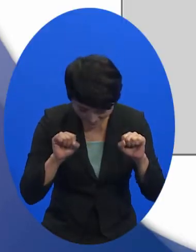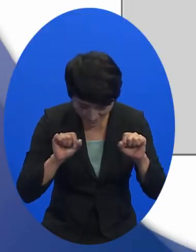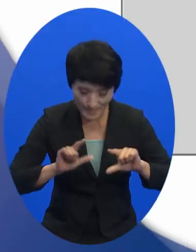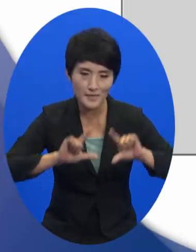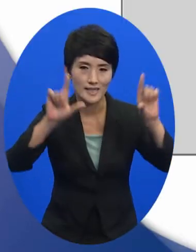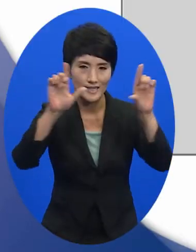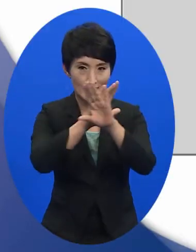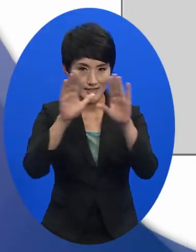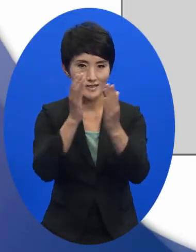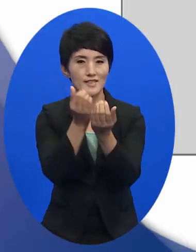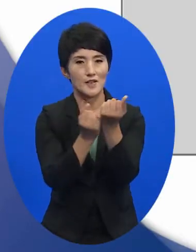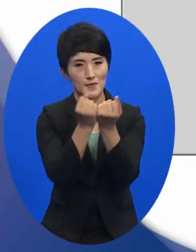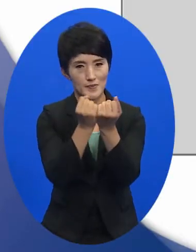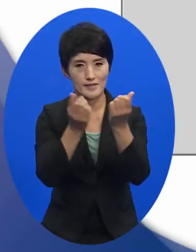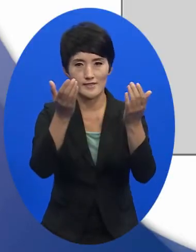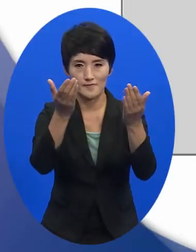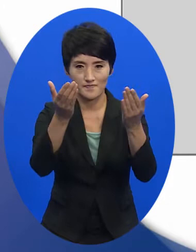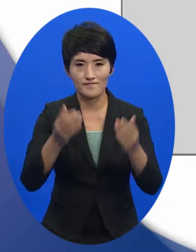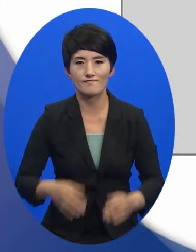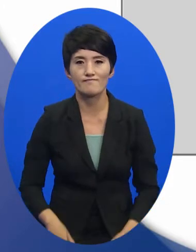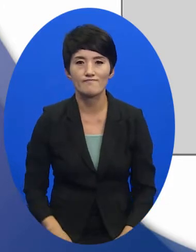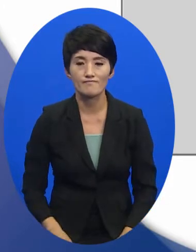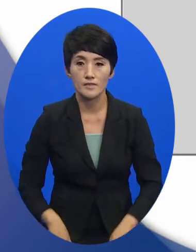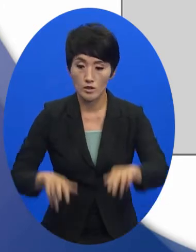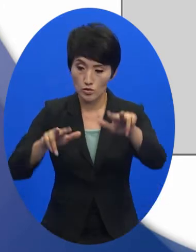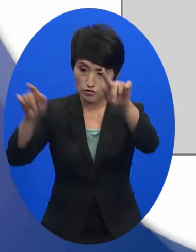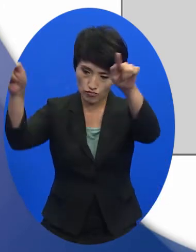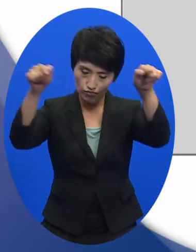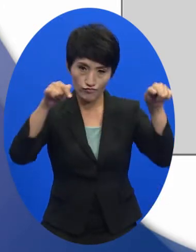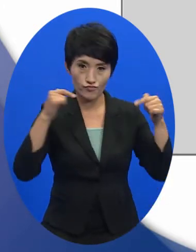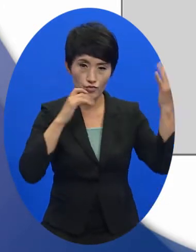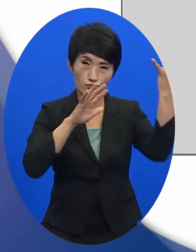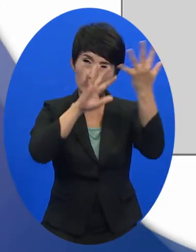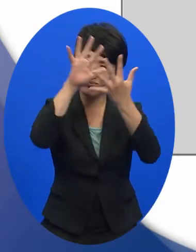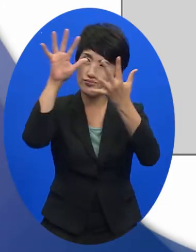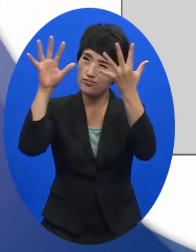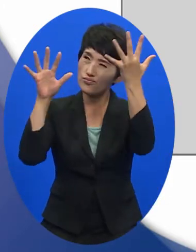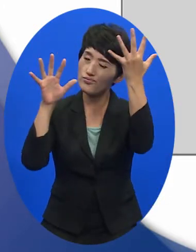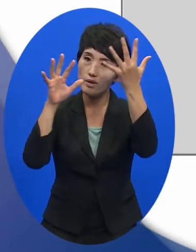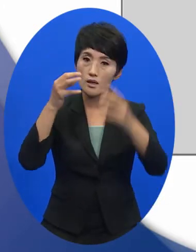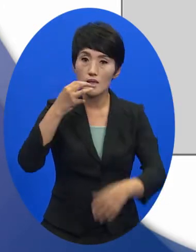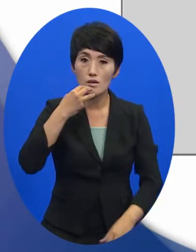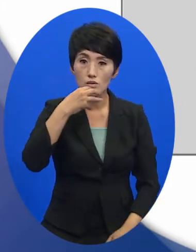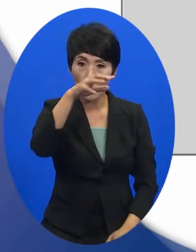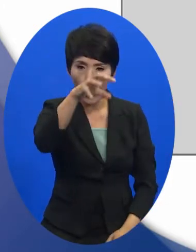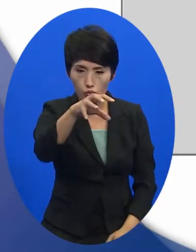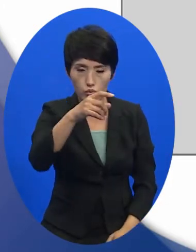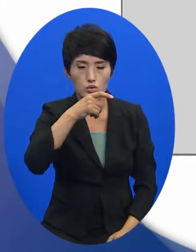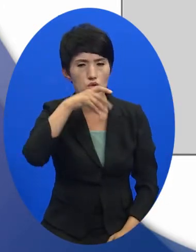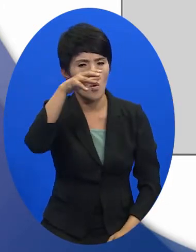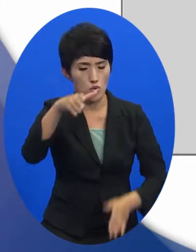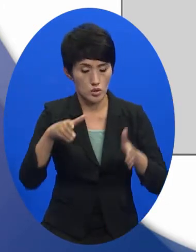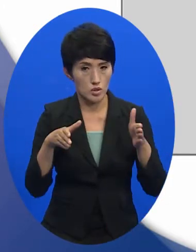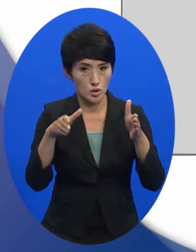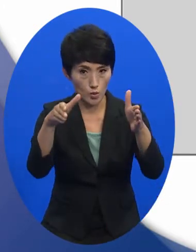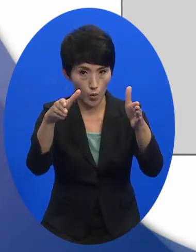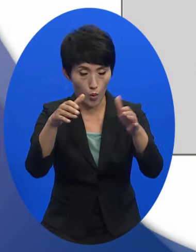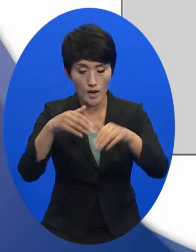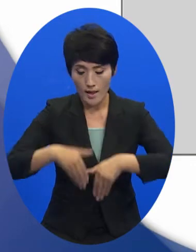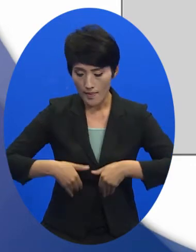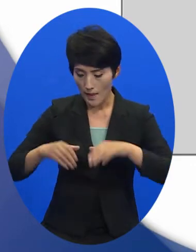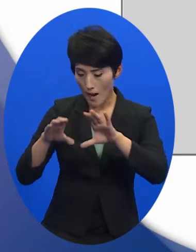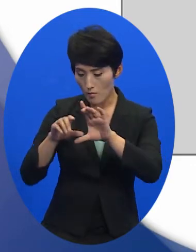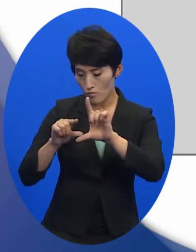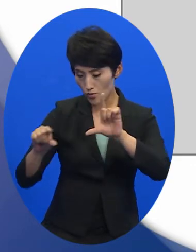안녕하십니까 에반 확인합니다 현재 전국에 대체로 흐린 가운데 서로를 비롯한 경기도와 남부 일부지역에